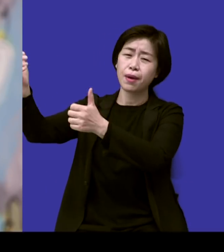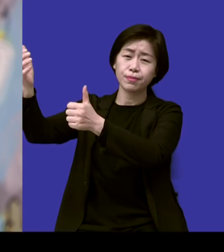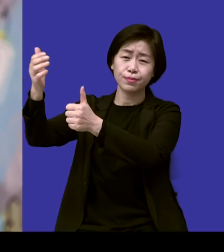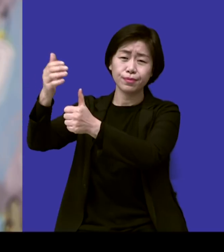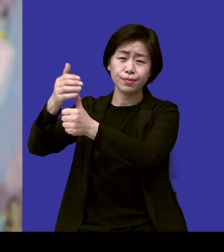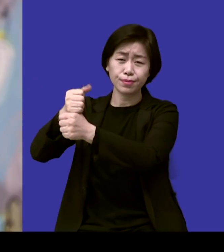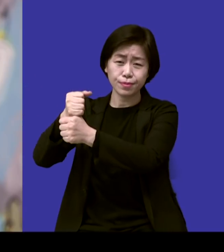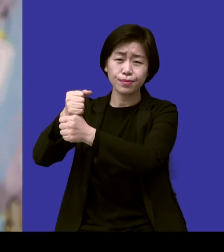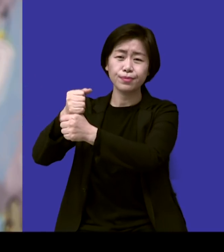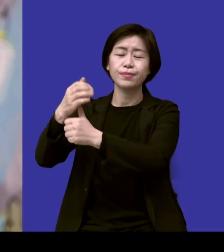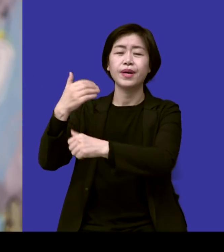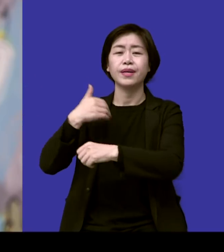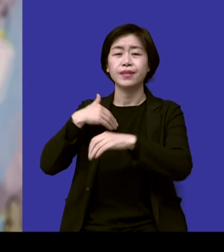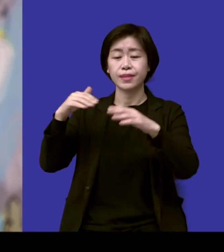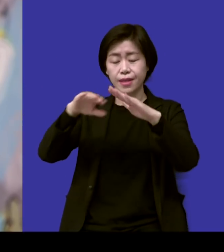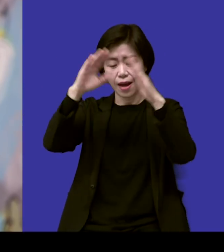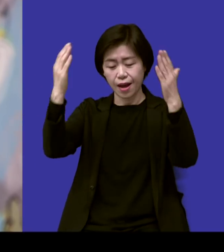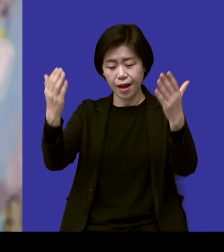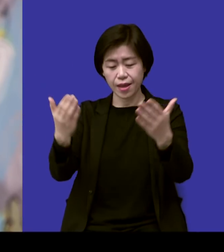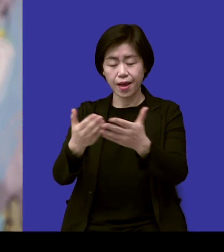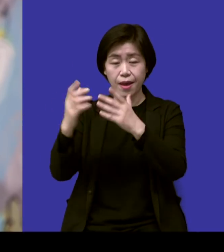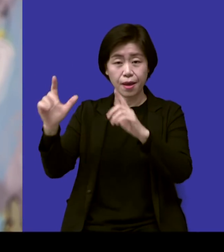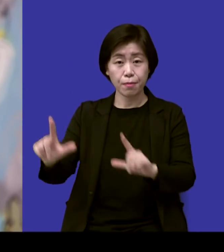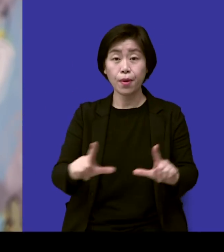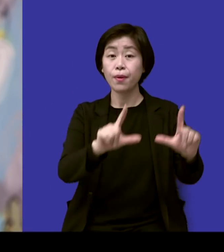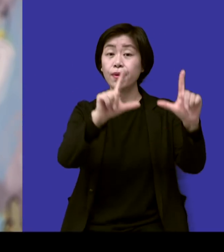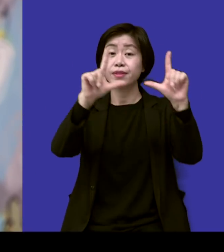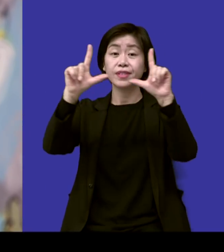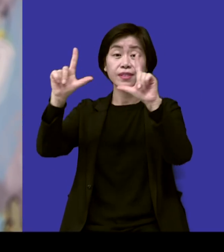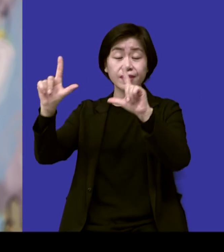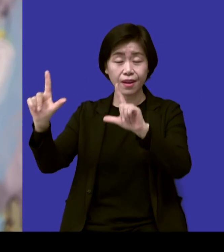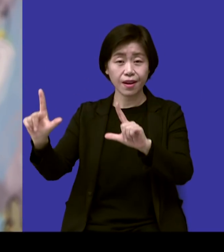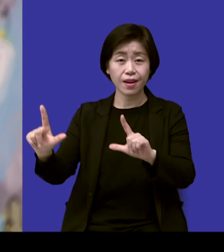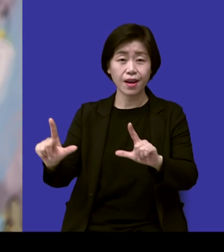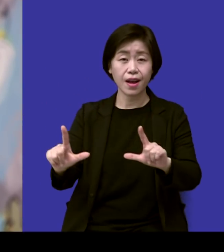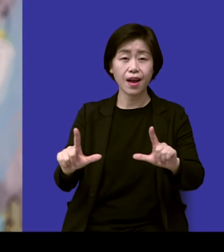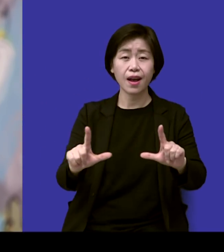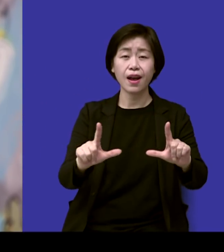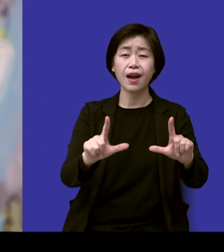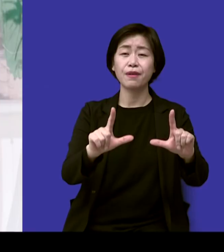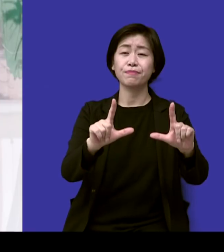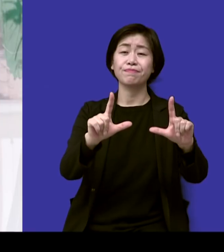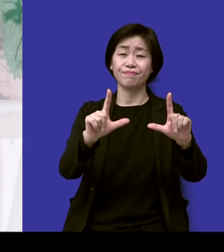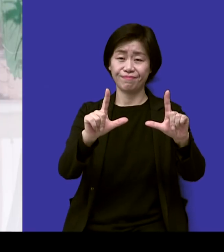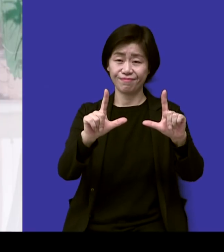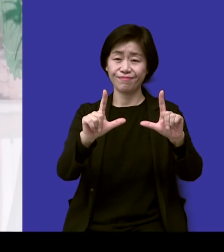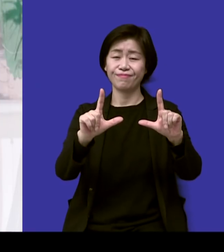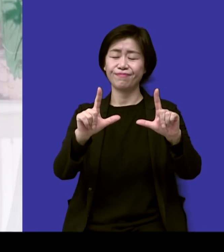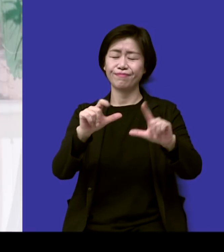주께 묶인 나의 모든 삶